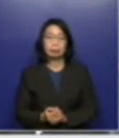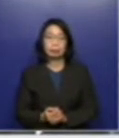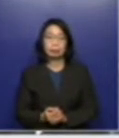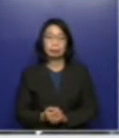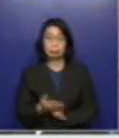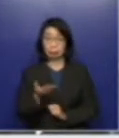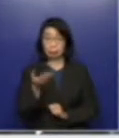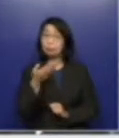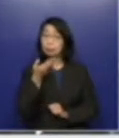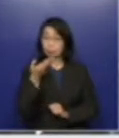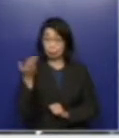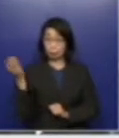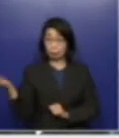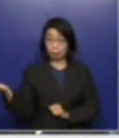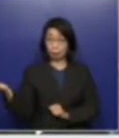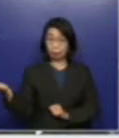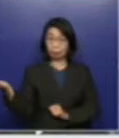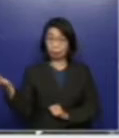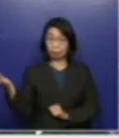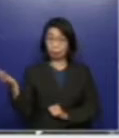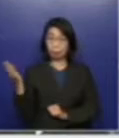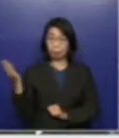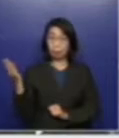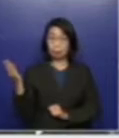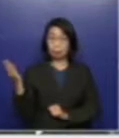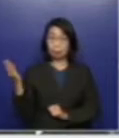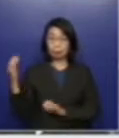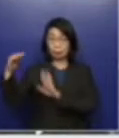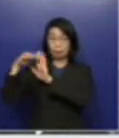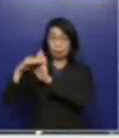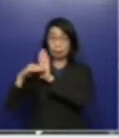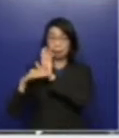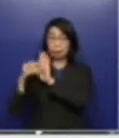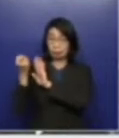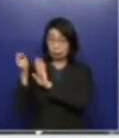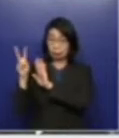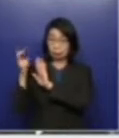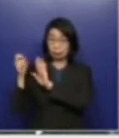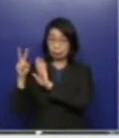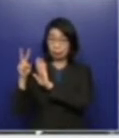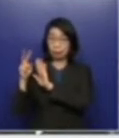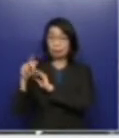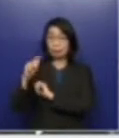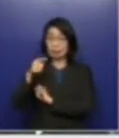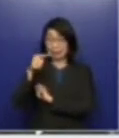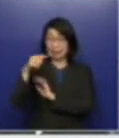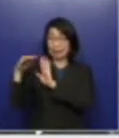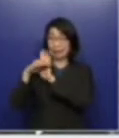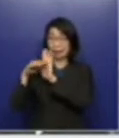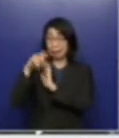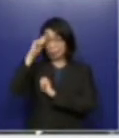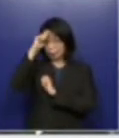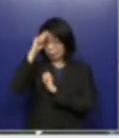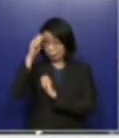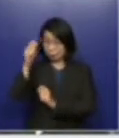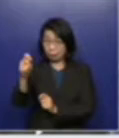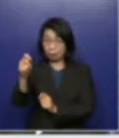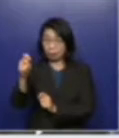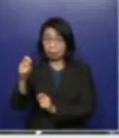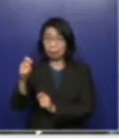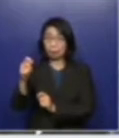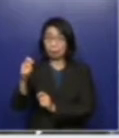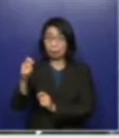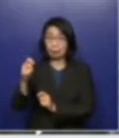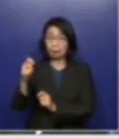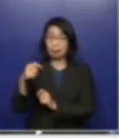นี่คือข้อกำหนดข้อที่12ตัวเล็กไปนิดครับเขาอนุญาตให้คนที่สามารถเดินท